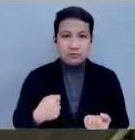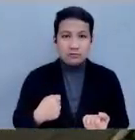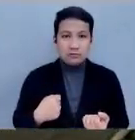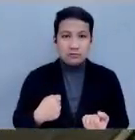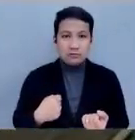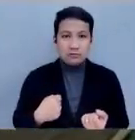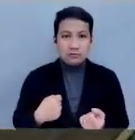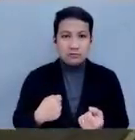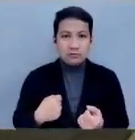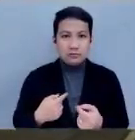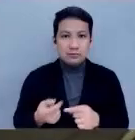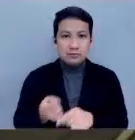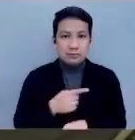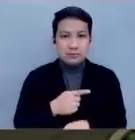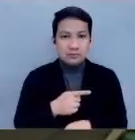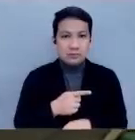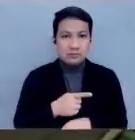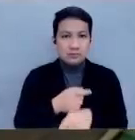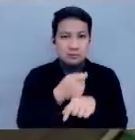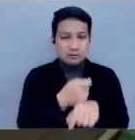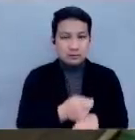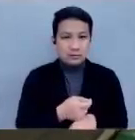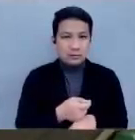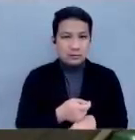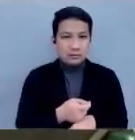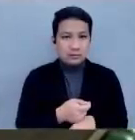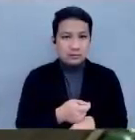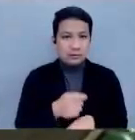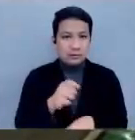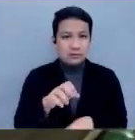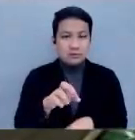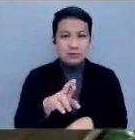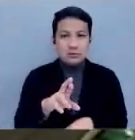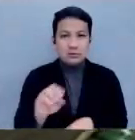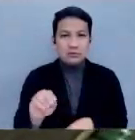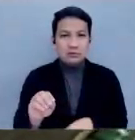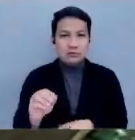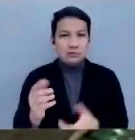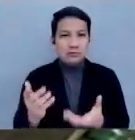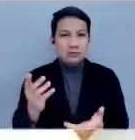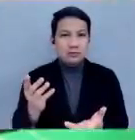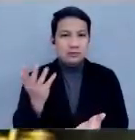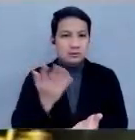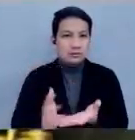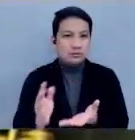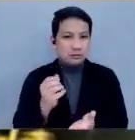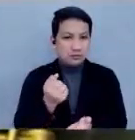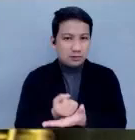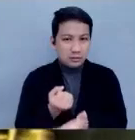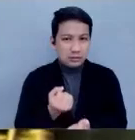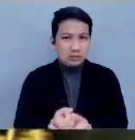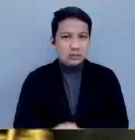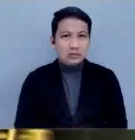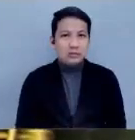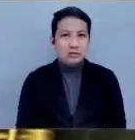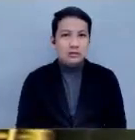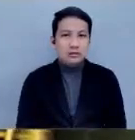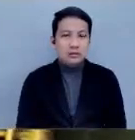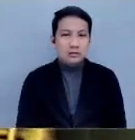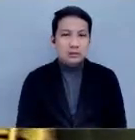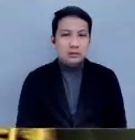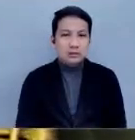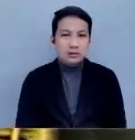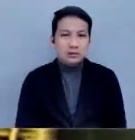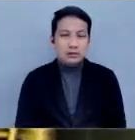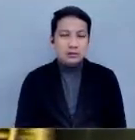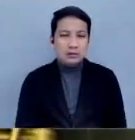mga tradisyonal, sa mga euro, walang nangyaring sahod. Pagka sumali daw sa